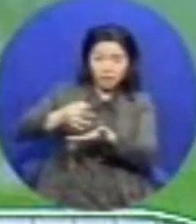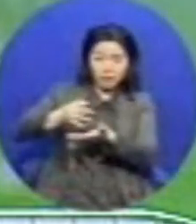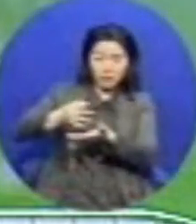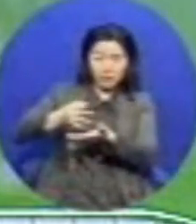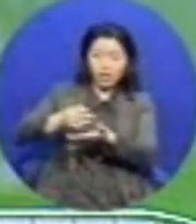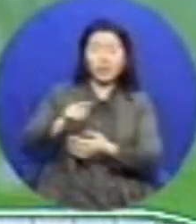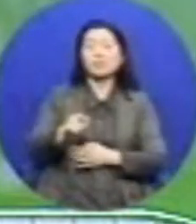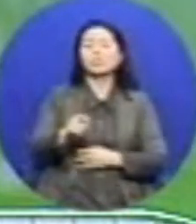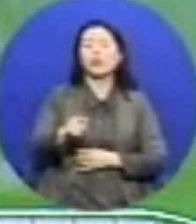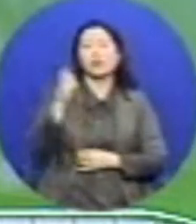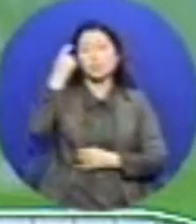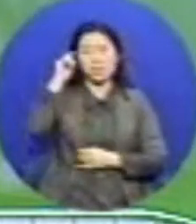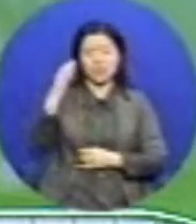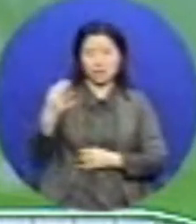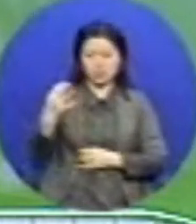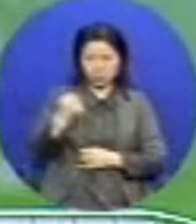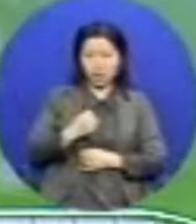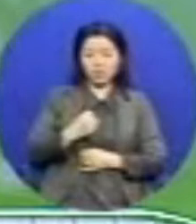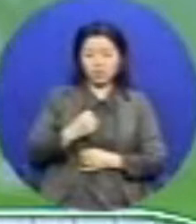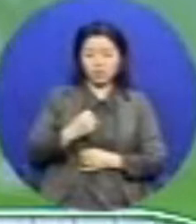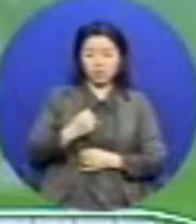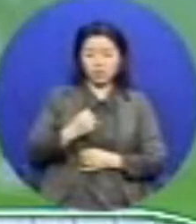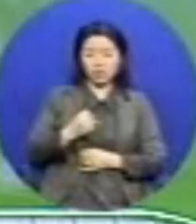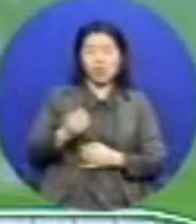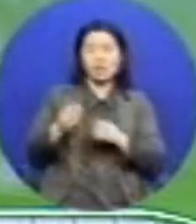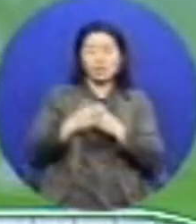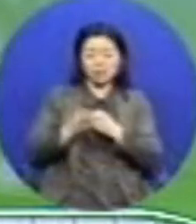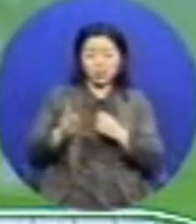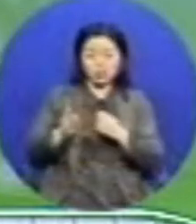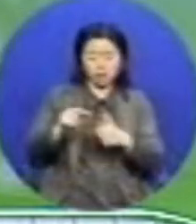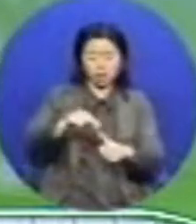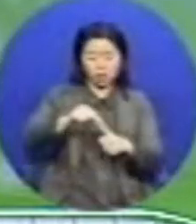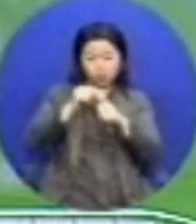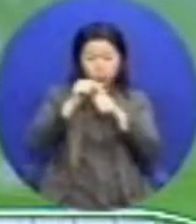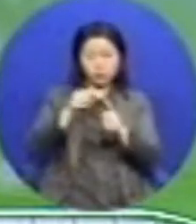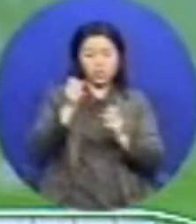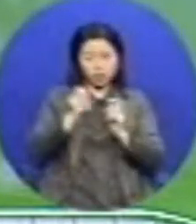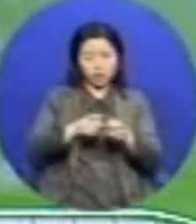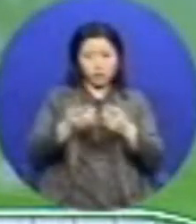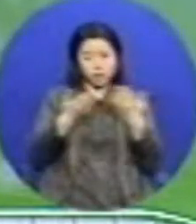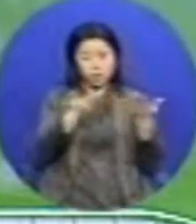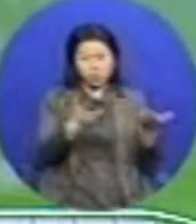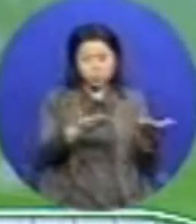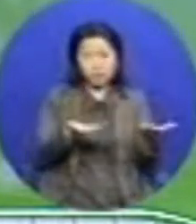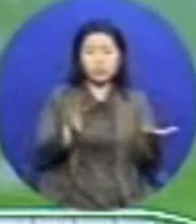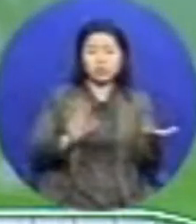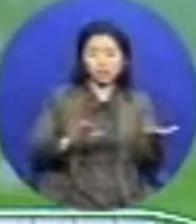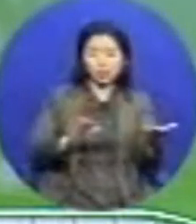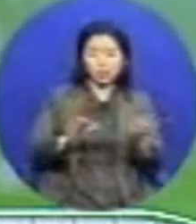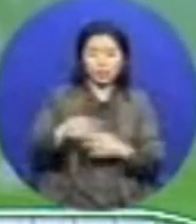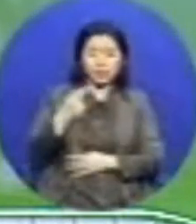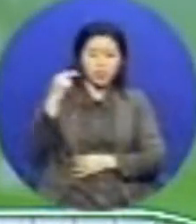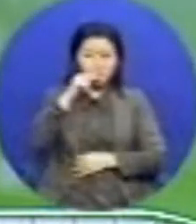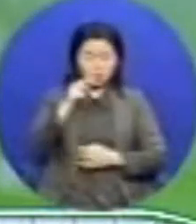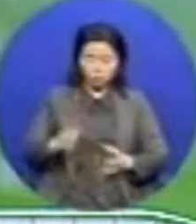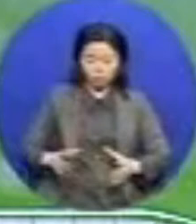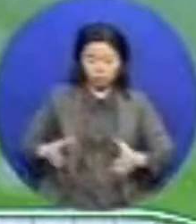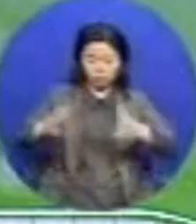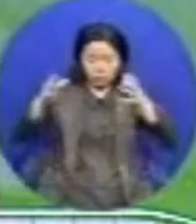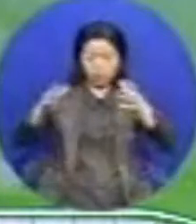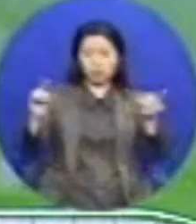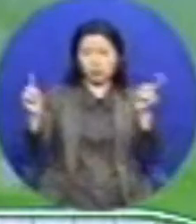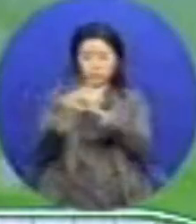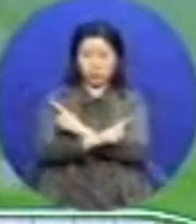그러니 결국은 구원의 기회가 그렇게 주어졌는데도 소금 기둥으로 변 하잖아요